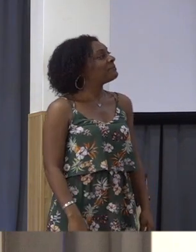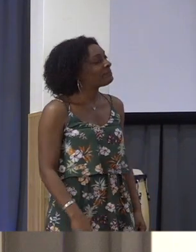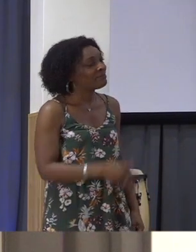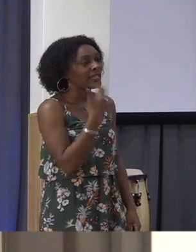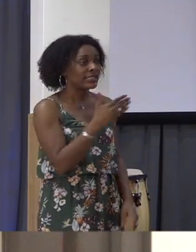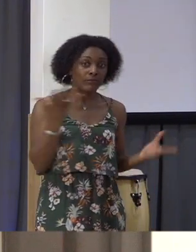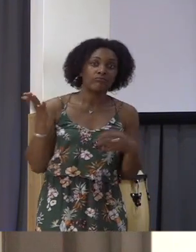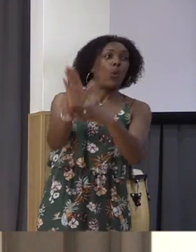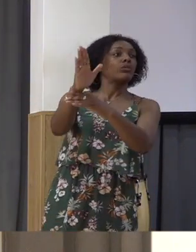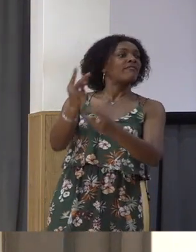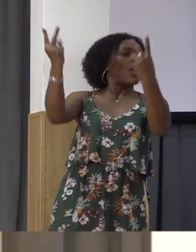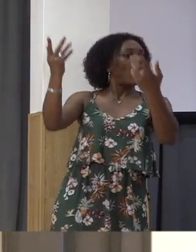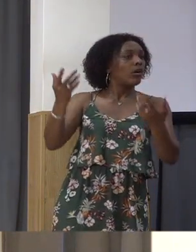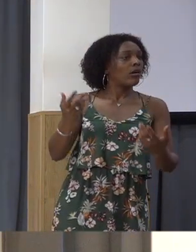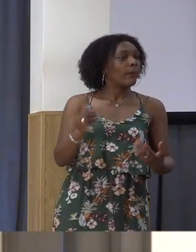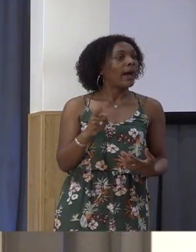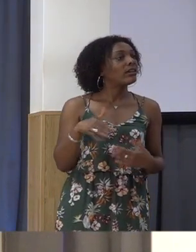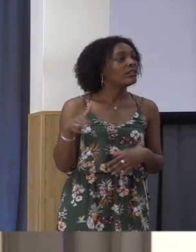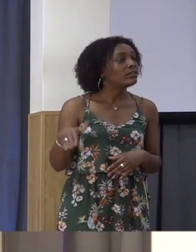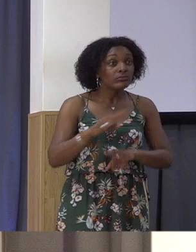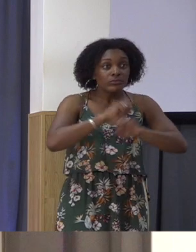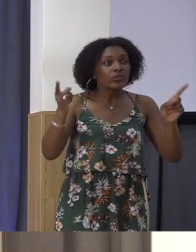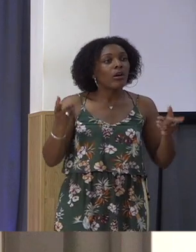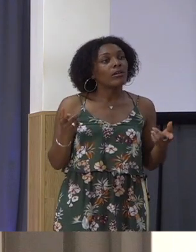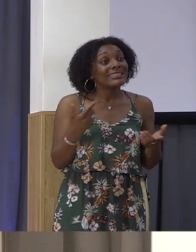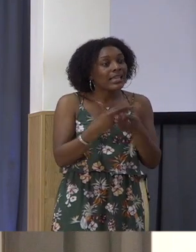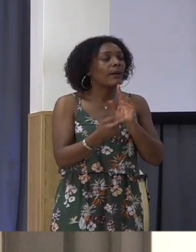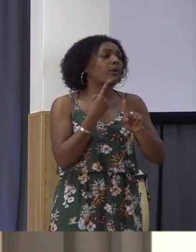Je crois que c'est quelque chose d'important